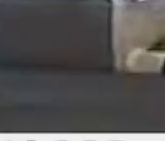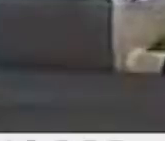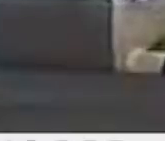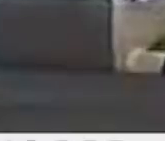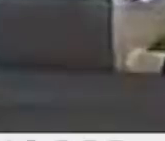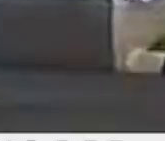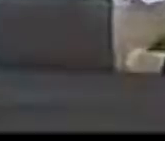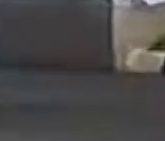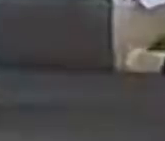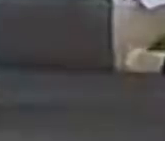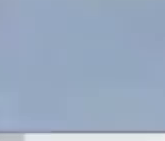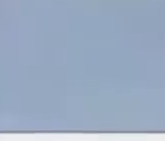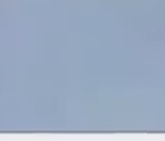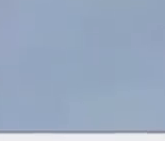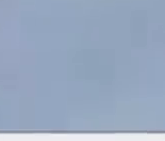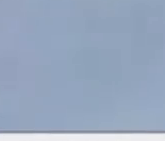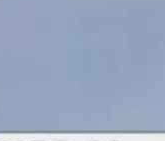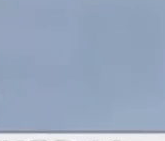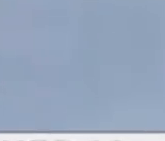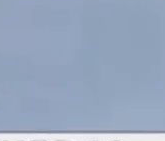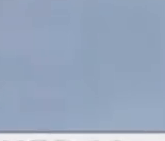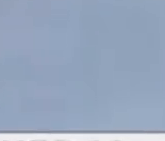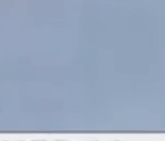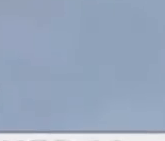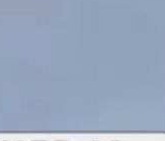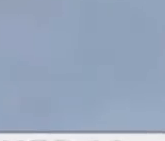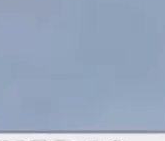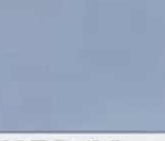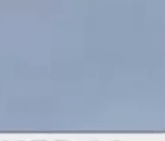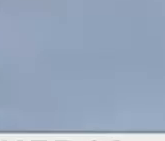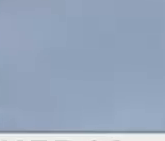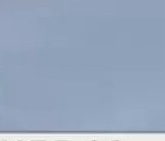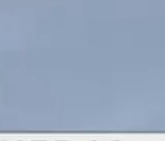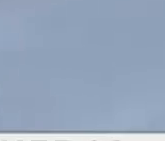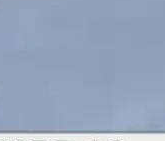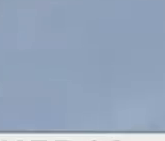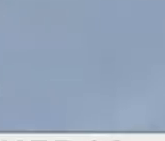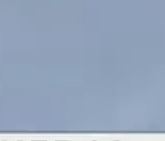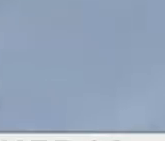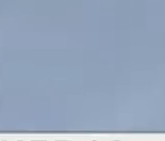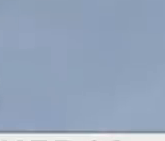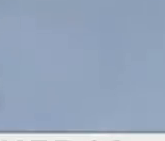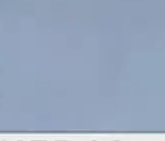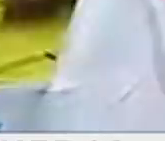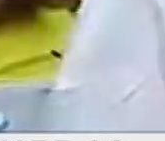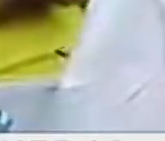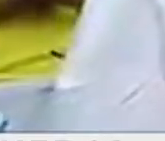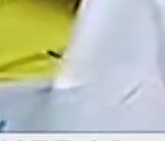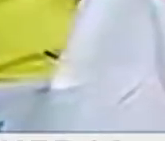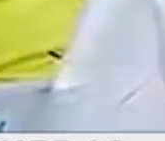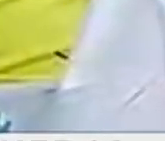yang berisikan tuntutan. Di antaranya menolak tegas adanya Omnibus Law, menolak RUU Cipta Kerja, dan segera hentikan